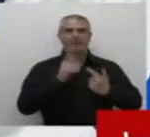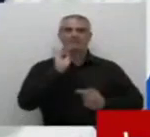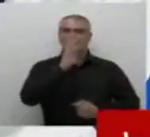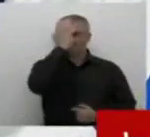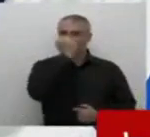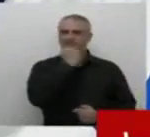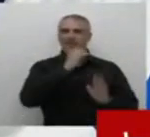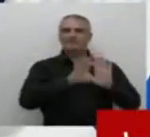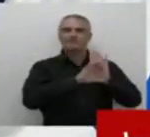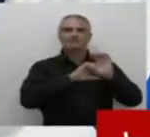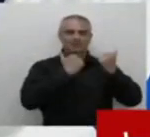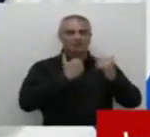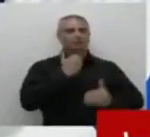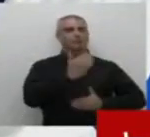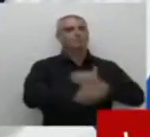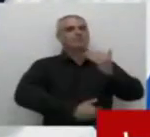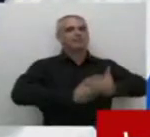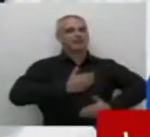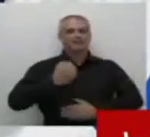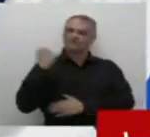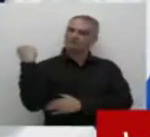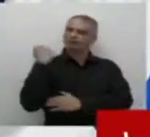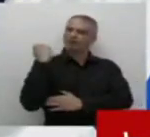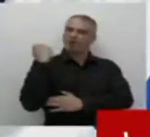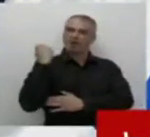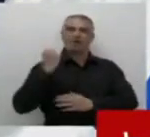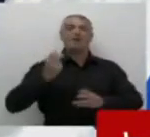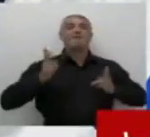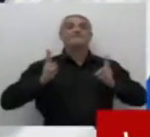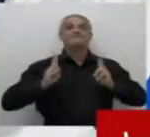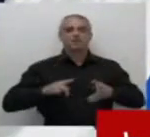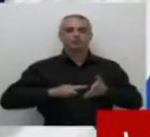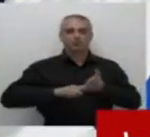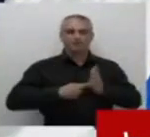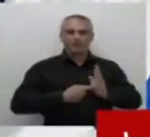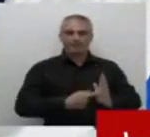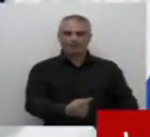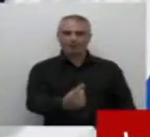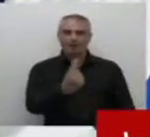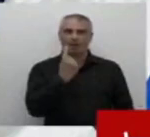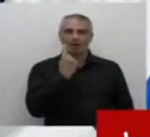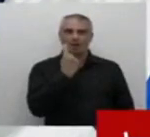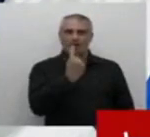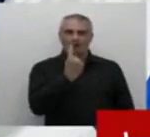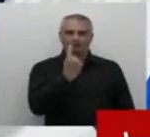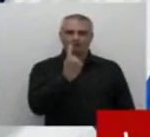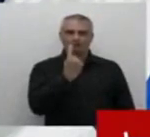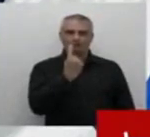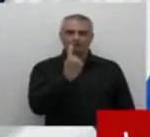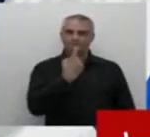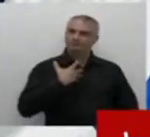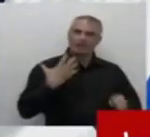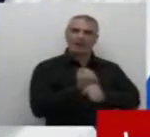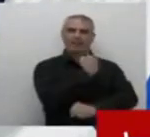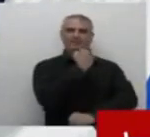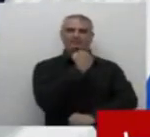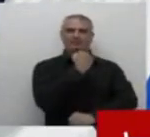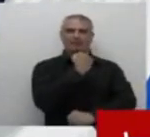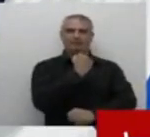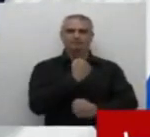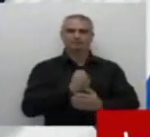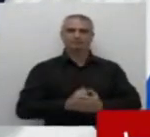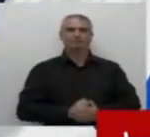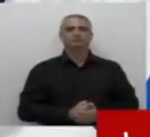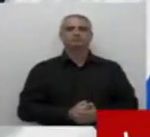مهمتنا الحرب ضد حماس داعش تتقدم وهي لها هدف واحد